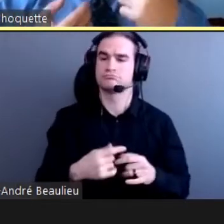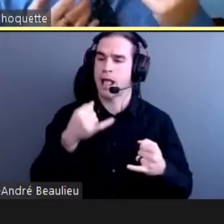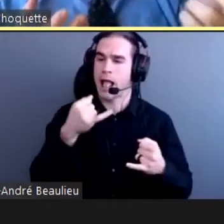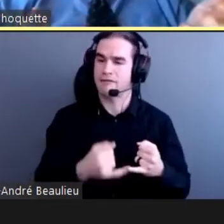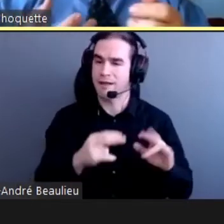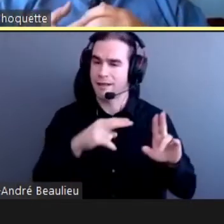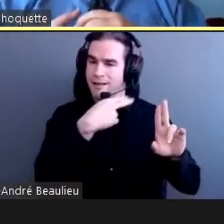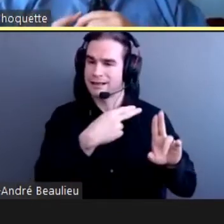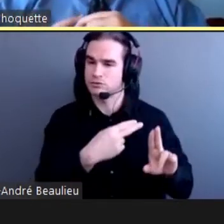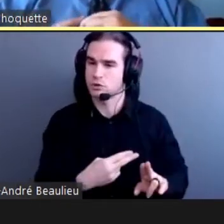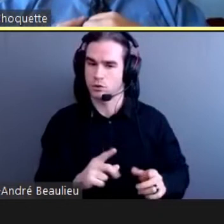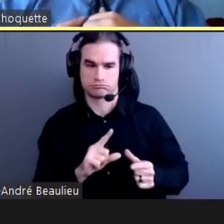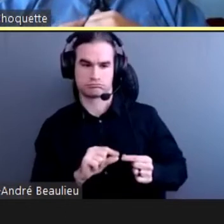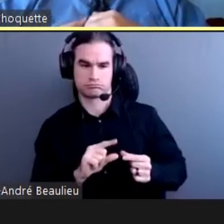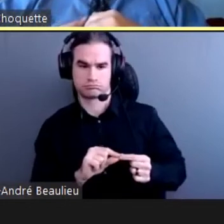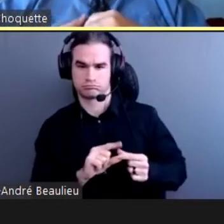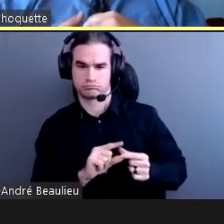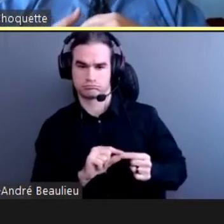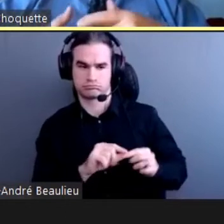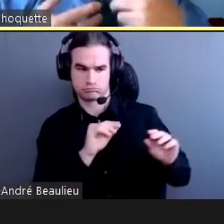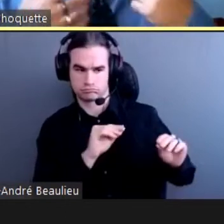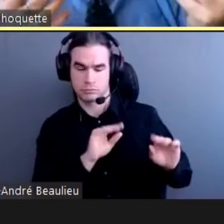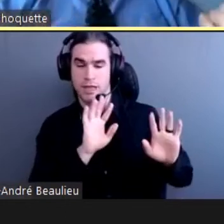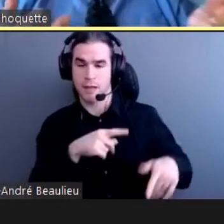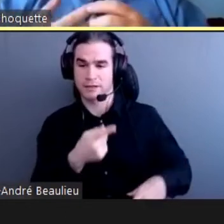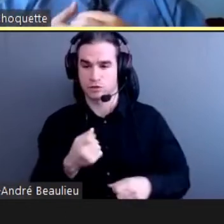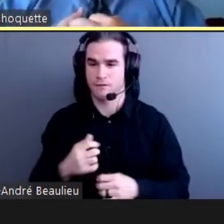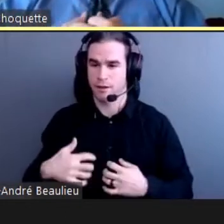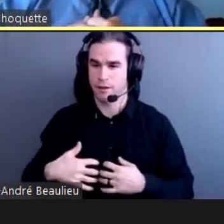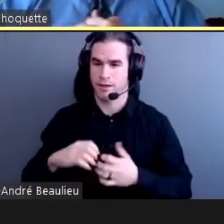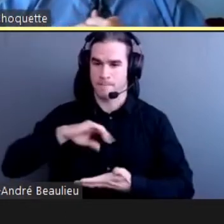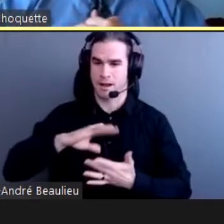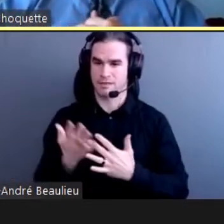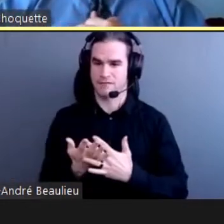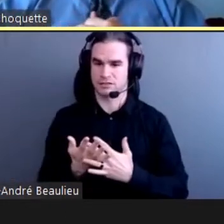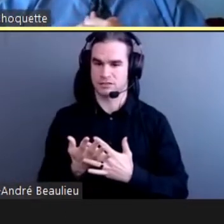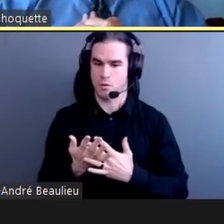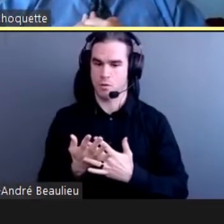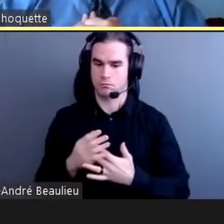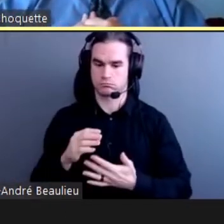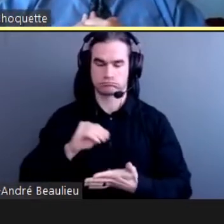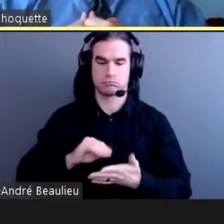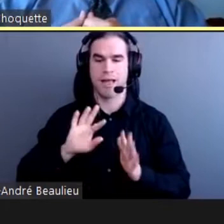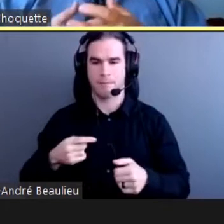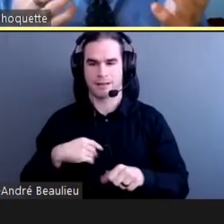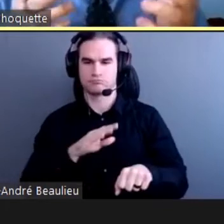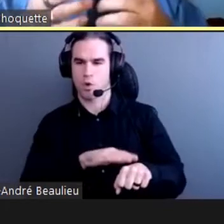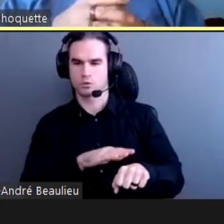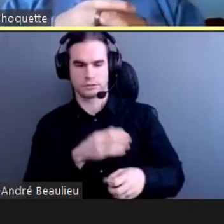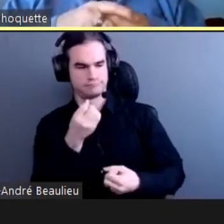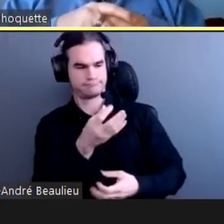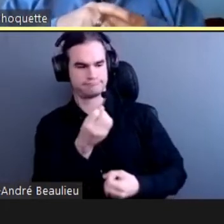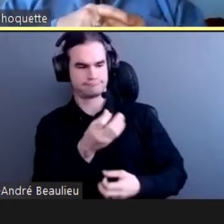résultats, l'élaboration d'un plan d'intervention et les recommandations. OK?